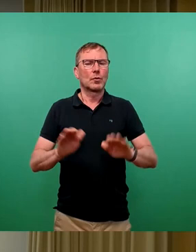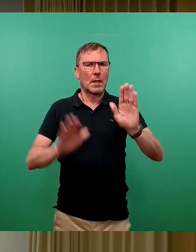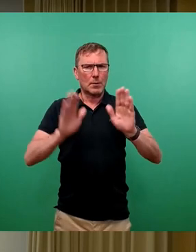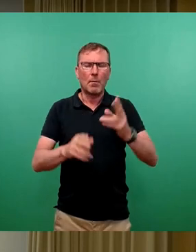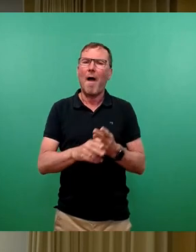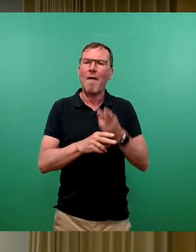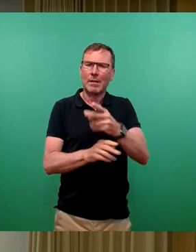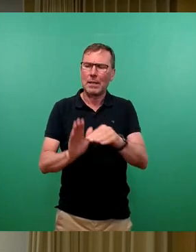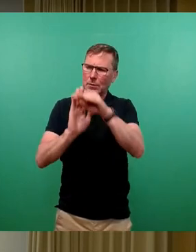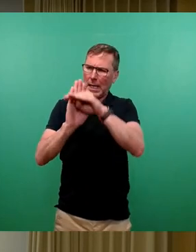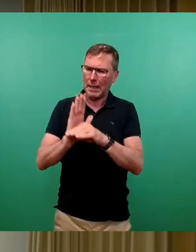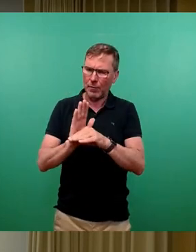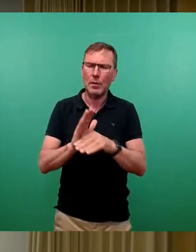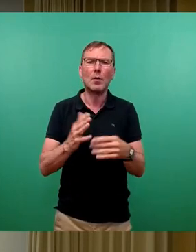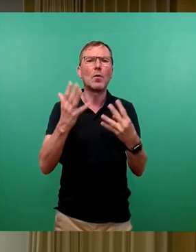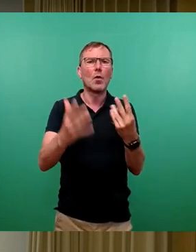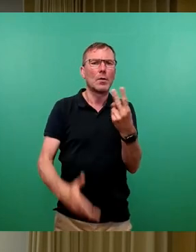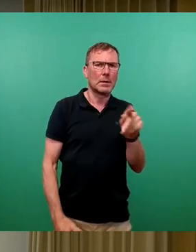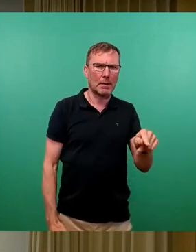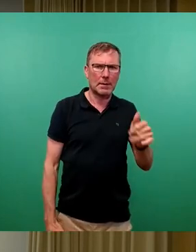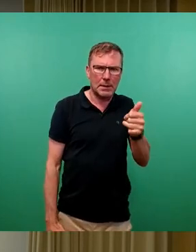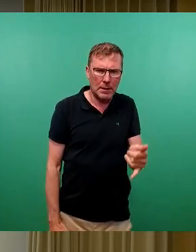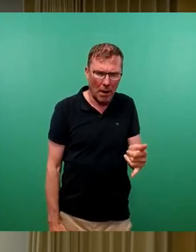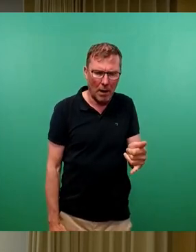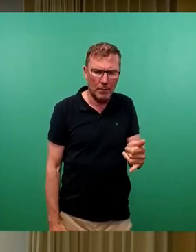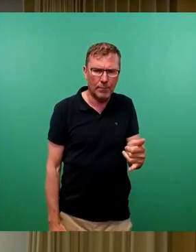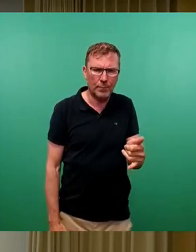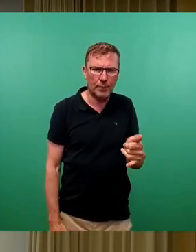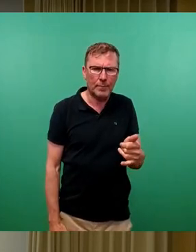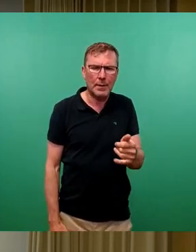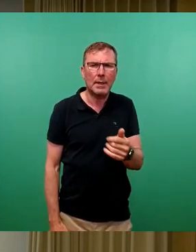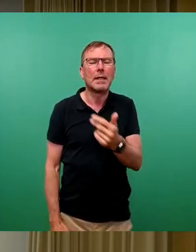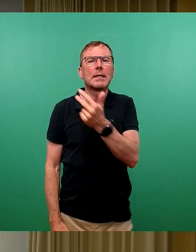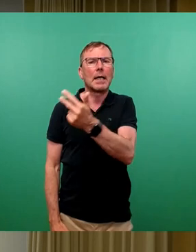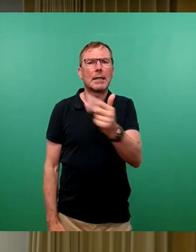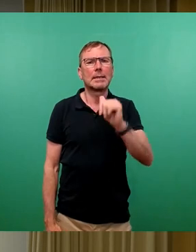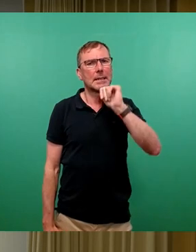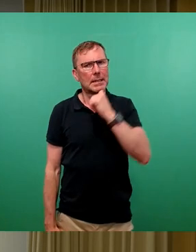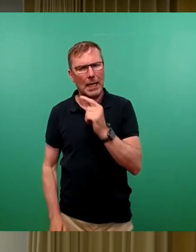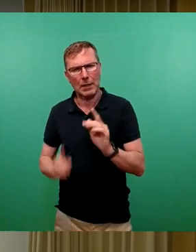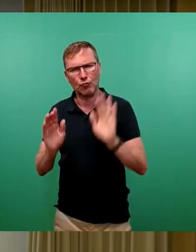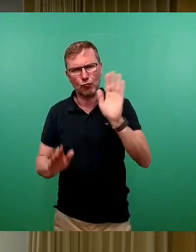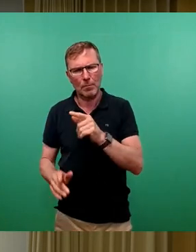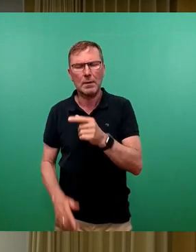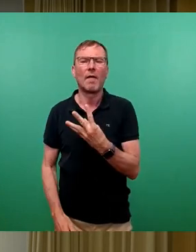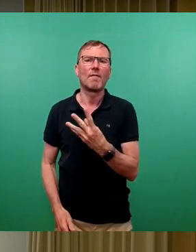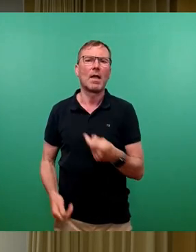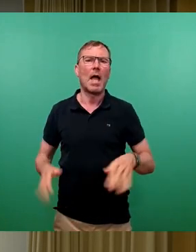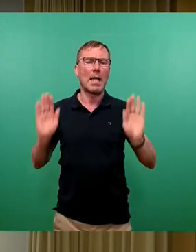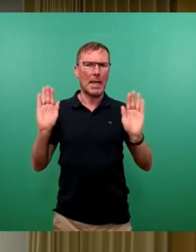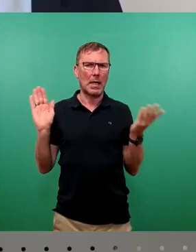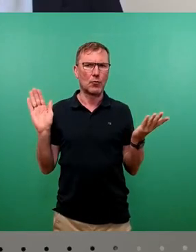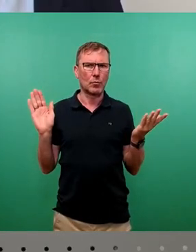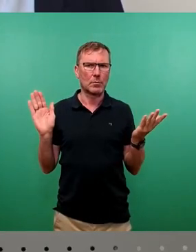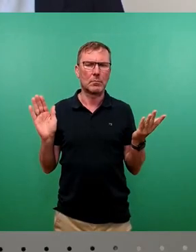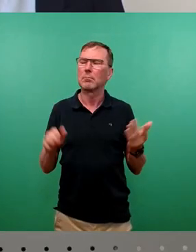Vertretungsreihenfolge ist mit 29 Ja-Stimmen, bei 33 Nein-Stimmen, bei 4 Enthaltungen hat die keine